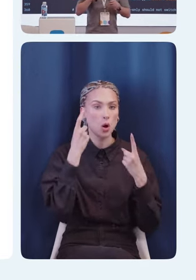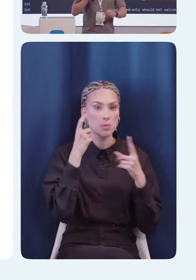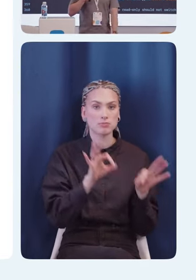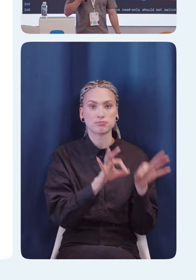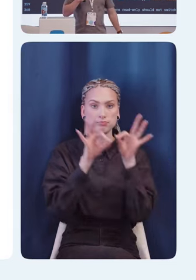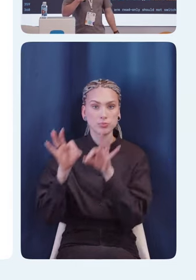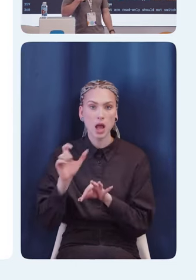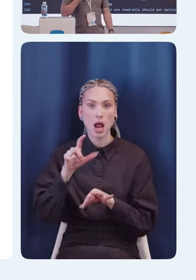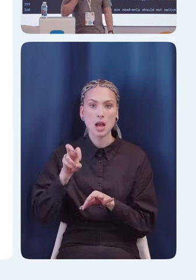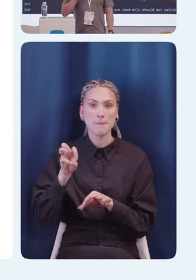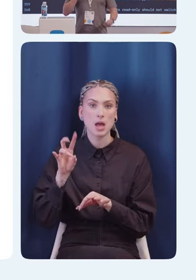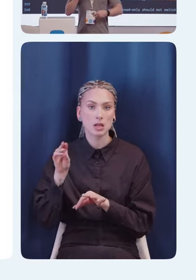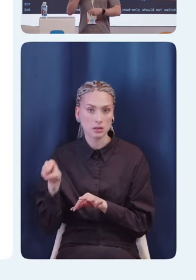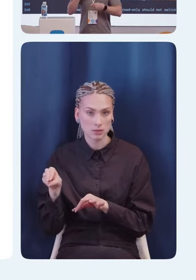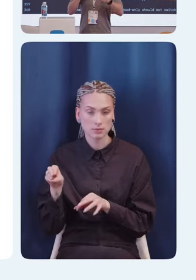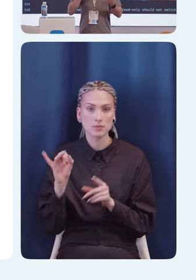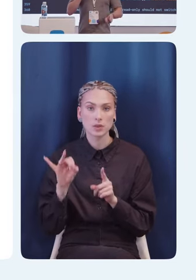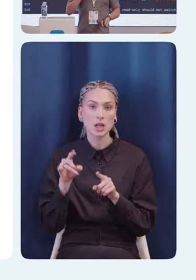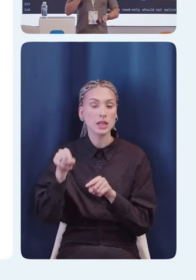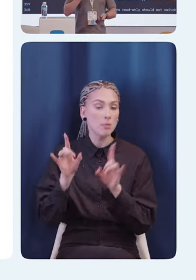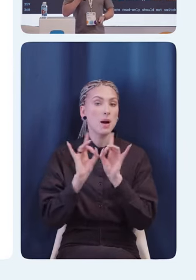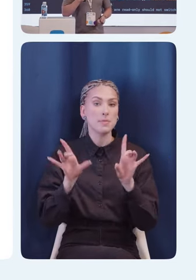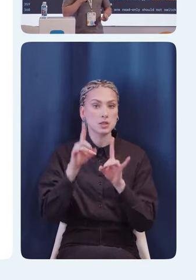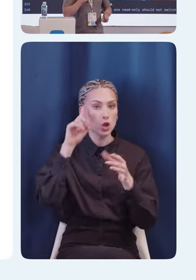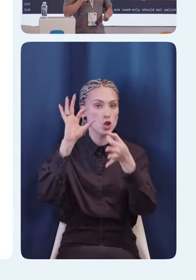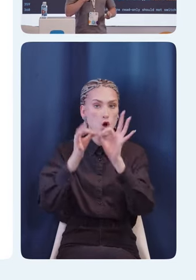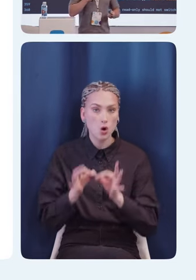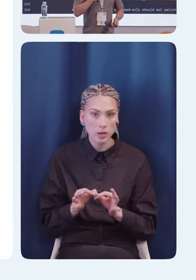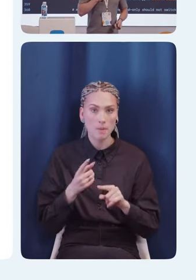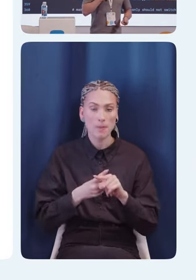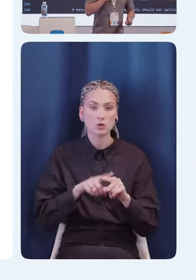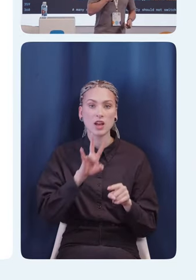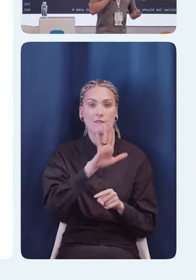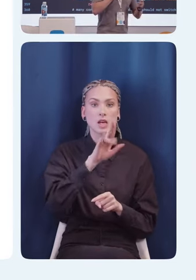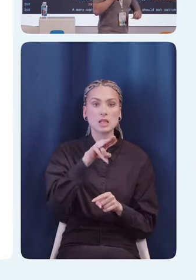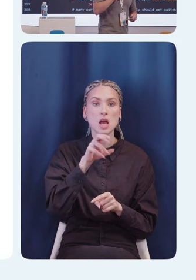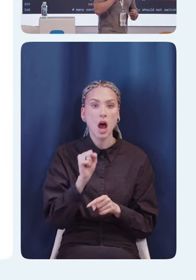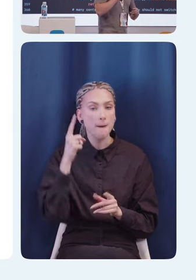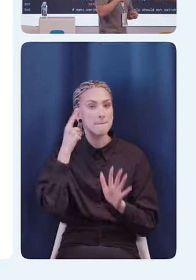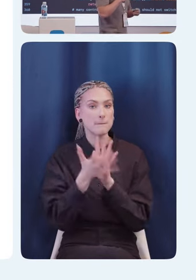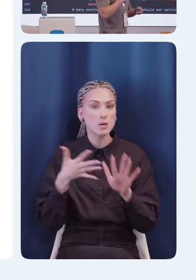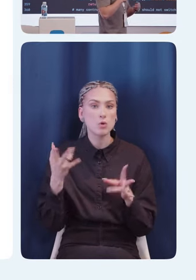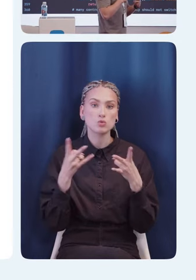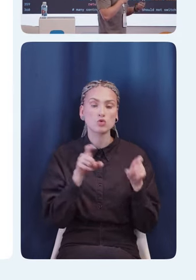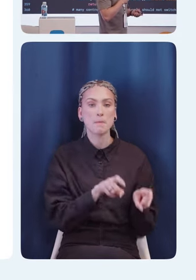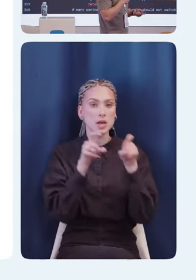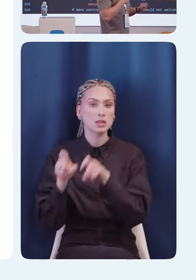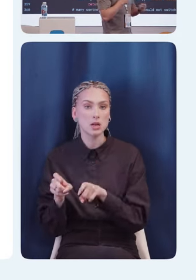элемент. Вот. И там описана логика, по которой NVDA понимает, нужно ли перевести